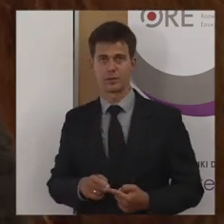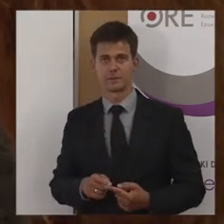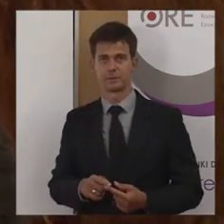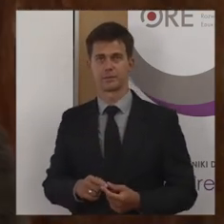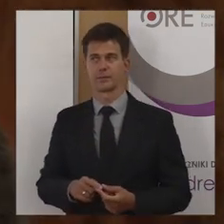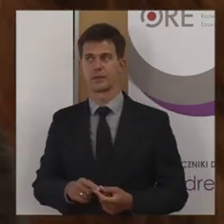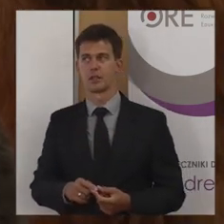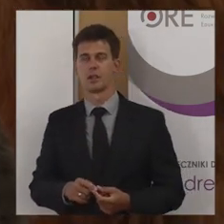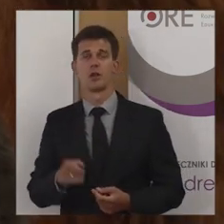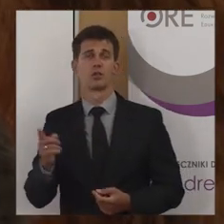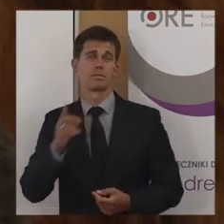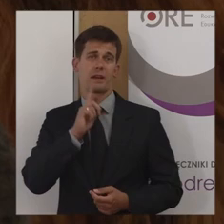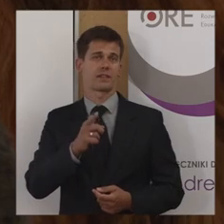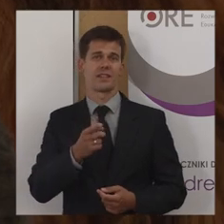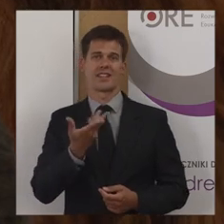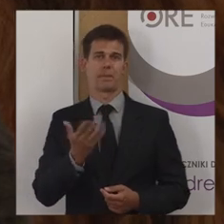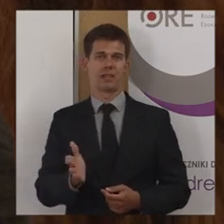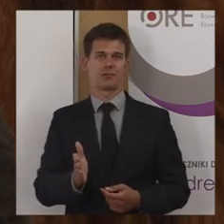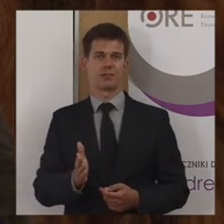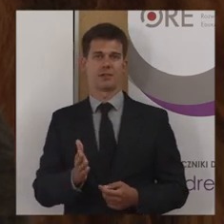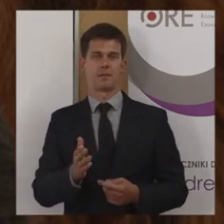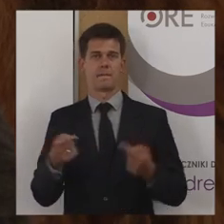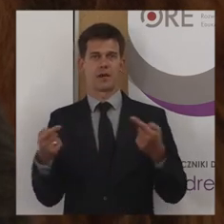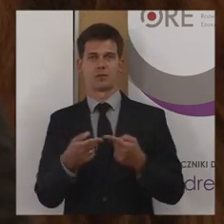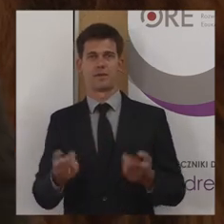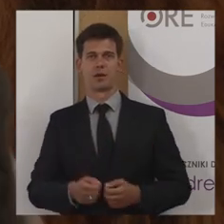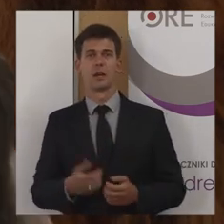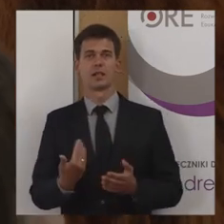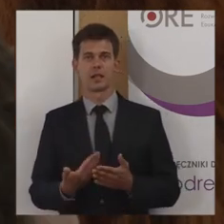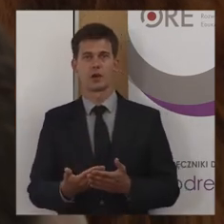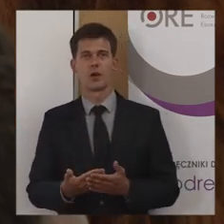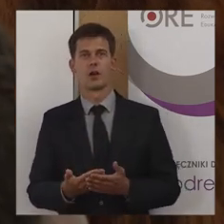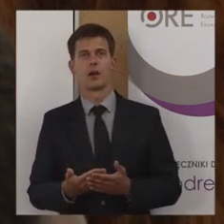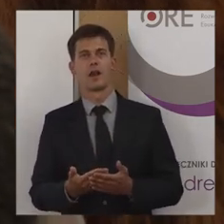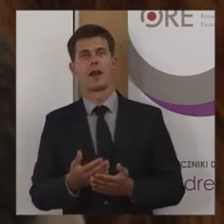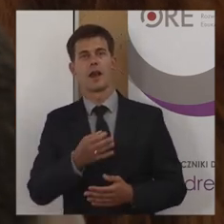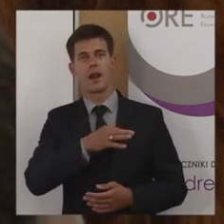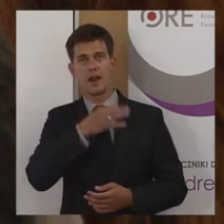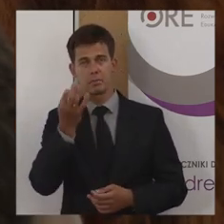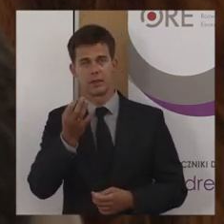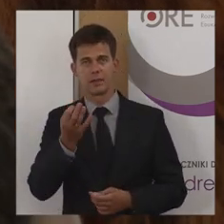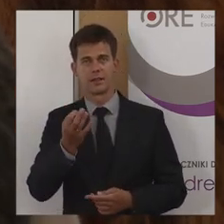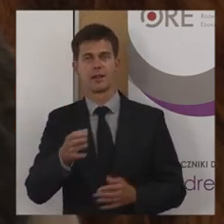wszystkich dzieci, to on się nie będzie nadawał tym bardziej. Więc mnie się wydaje, że